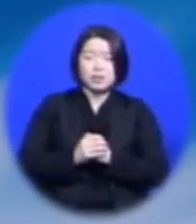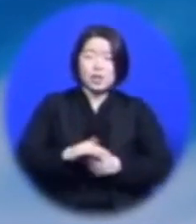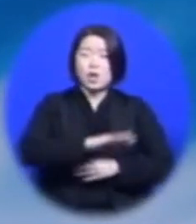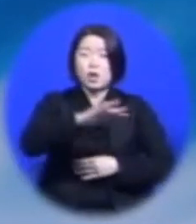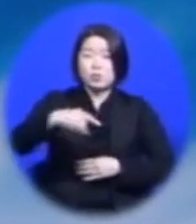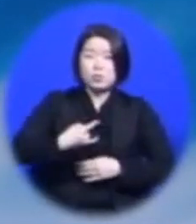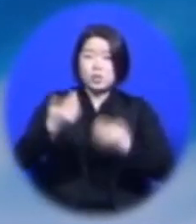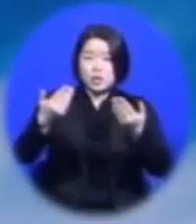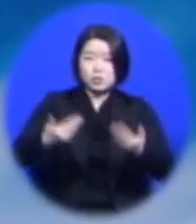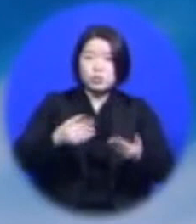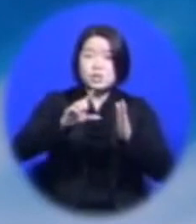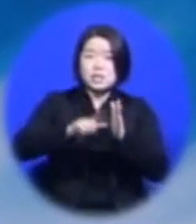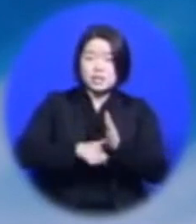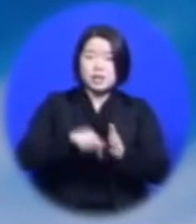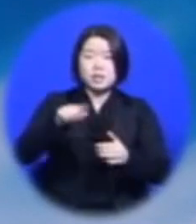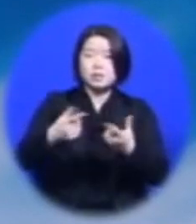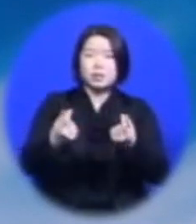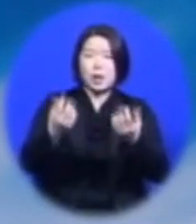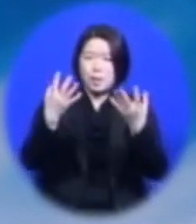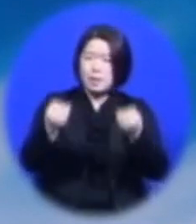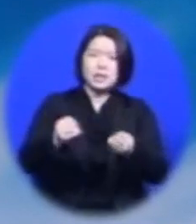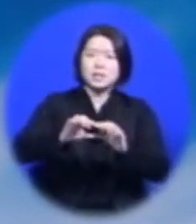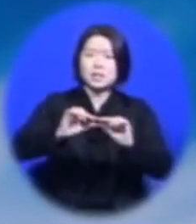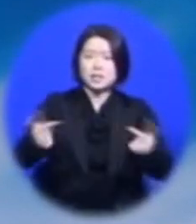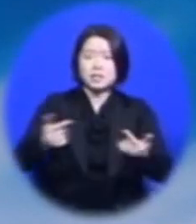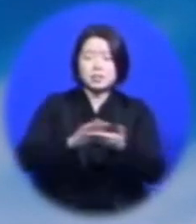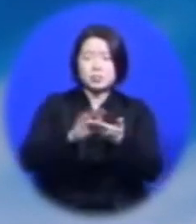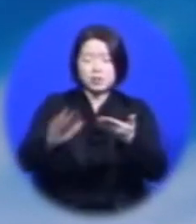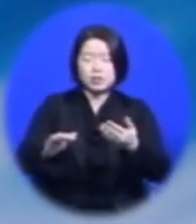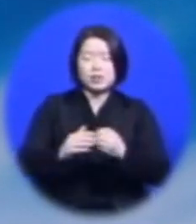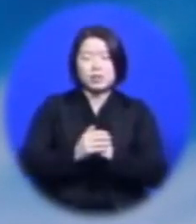우리에게 주어진 시간은 그렇게 많지 않습니다.